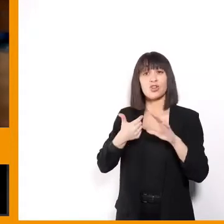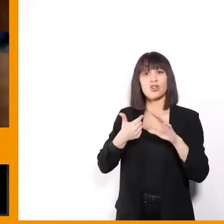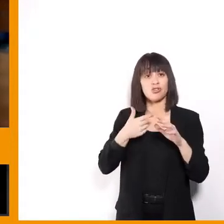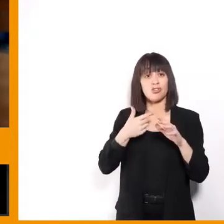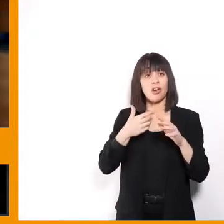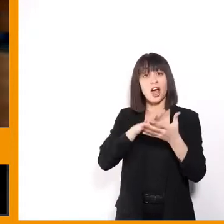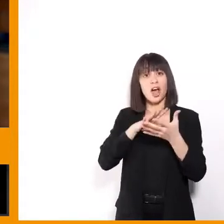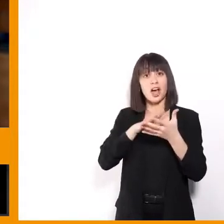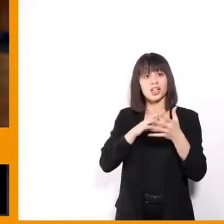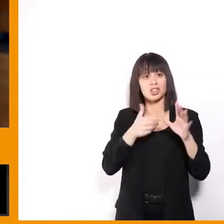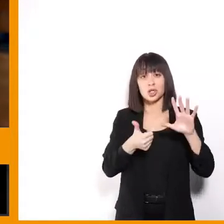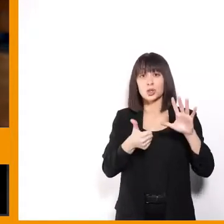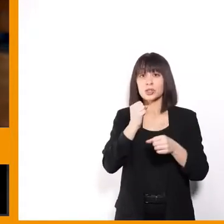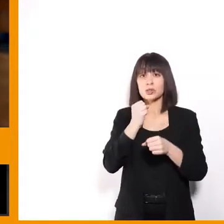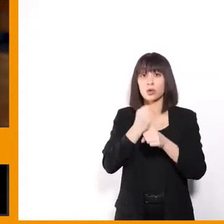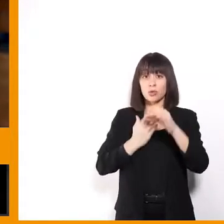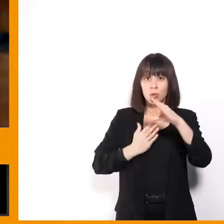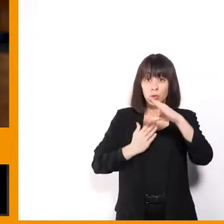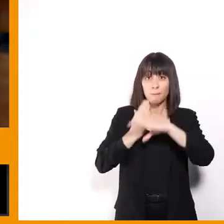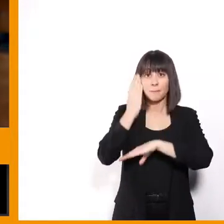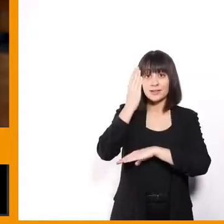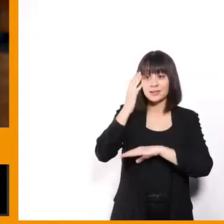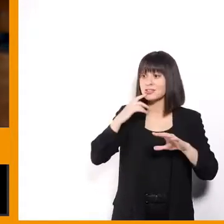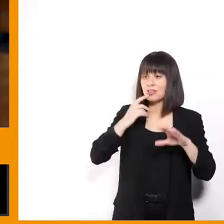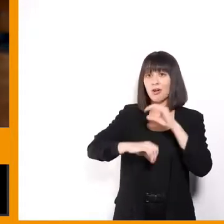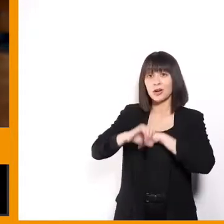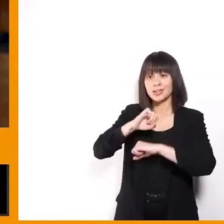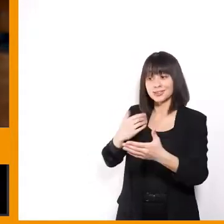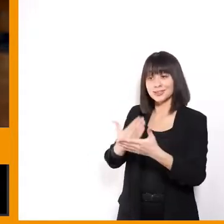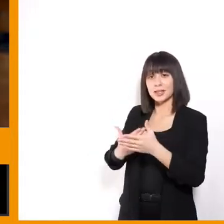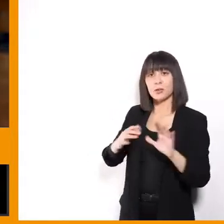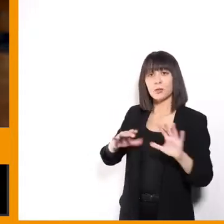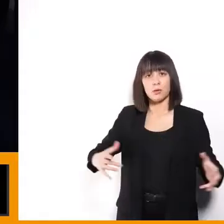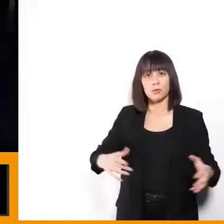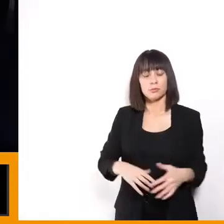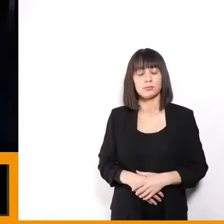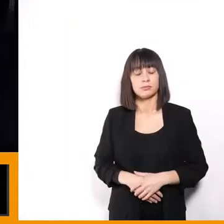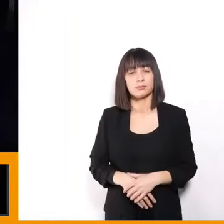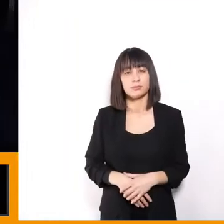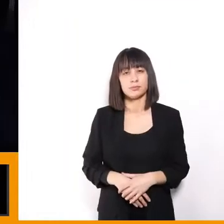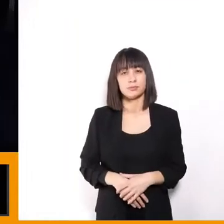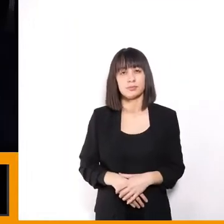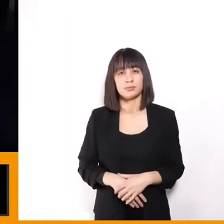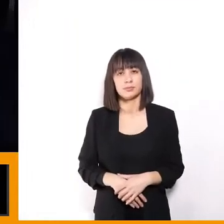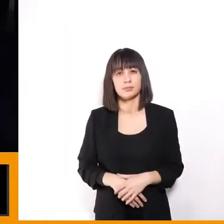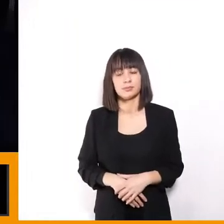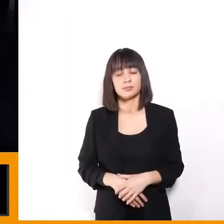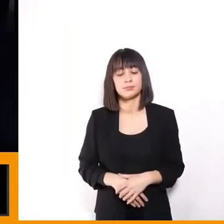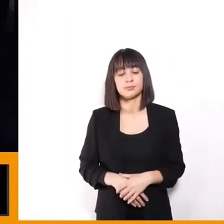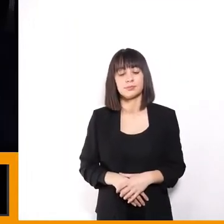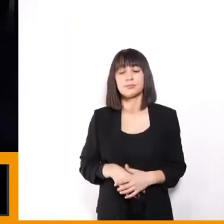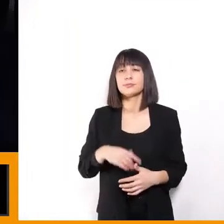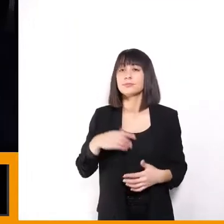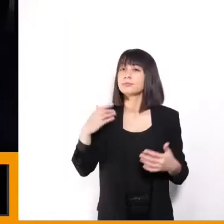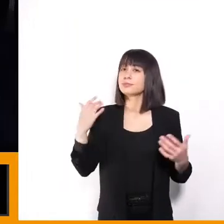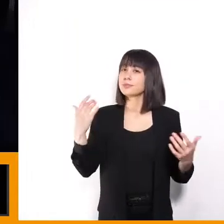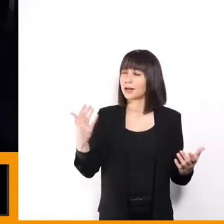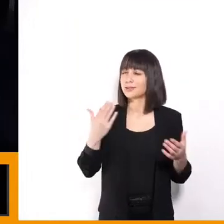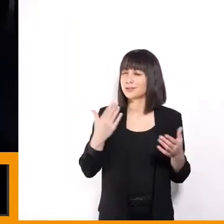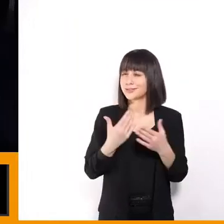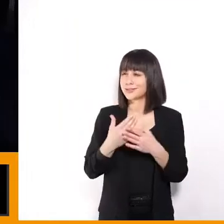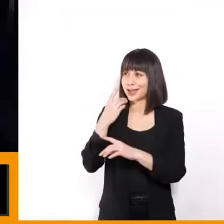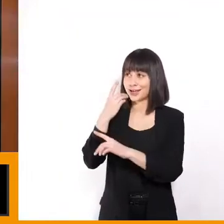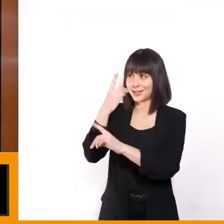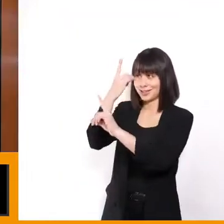60 ans? Alors cette question, elle pose plusieurs questions, comme toutes